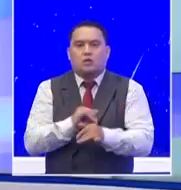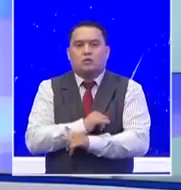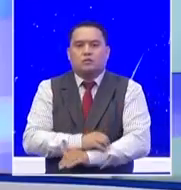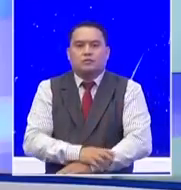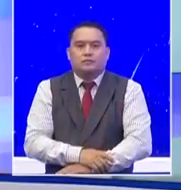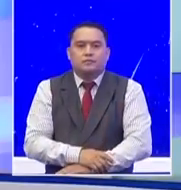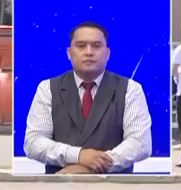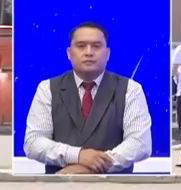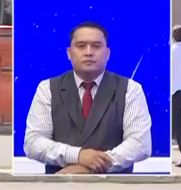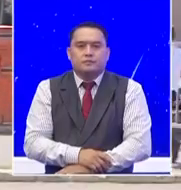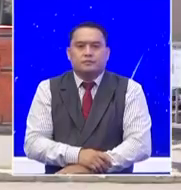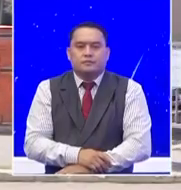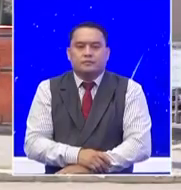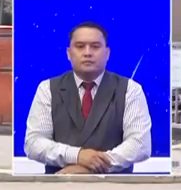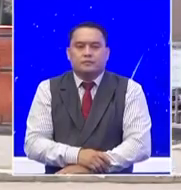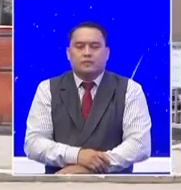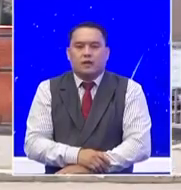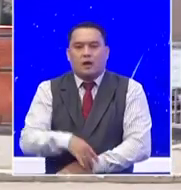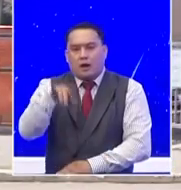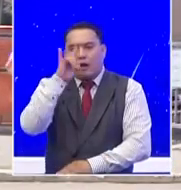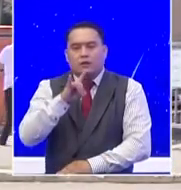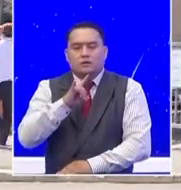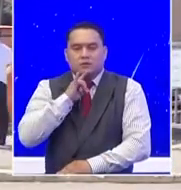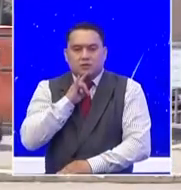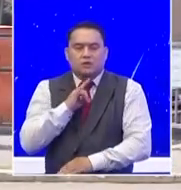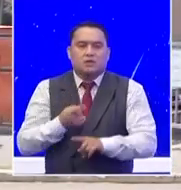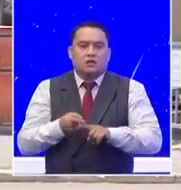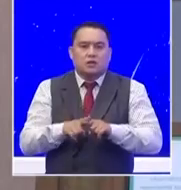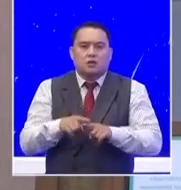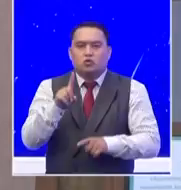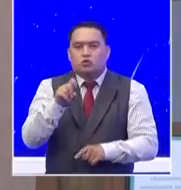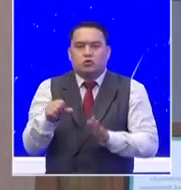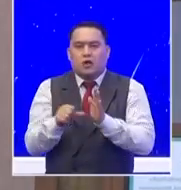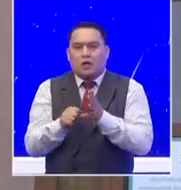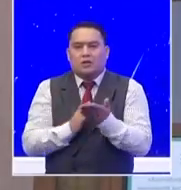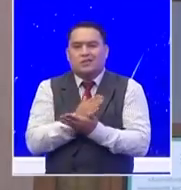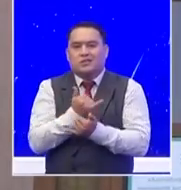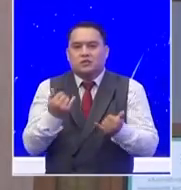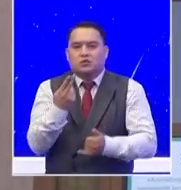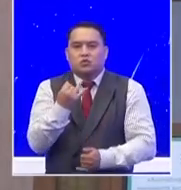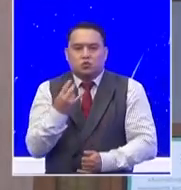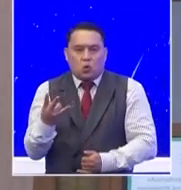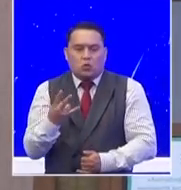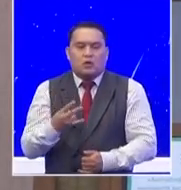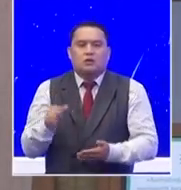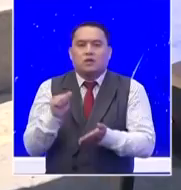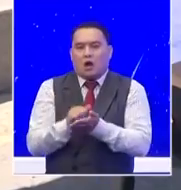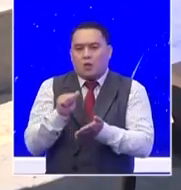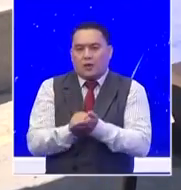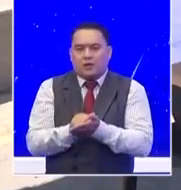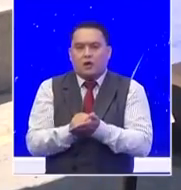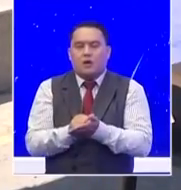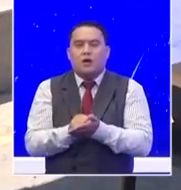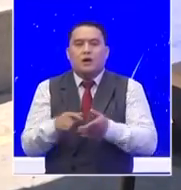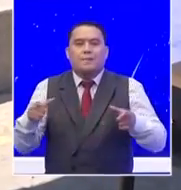көбейген. Қалалық халыққа қызмет көрсету орталығы 106 қызмет түрін көрсетіп отыр, яғни қағаз жүзінде. Бұған